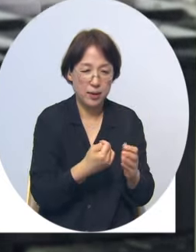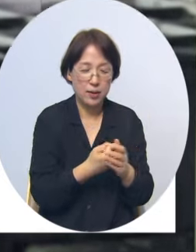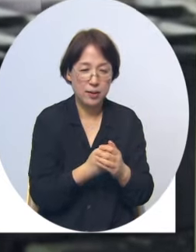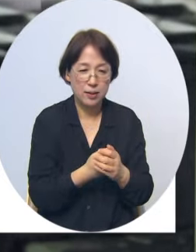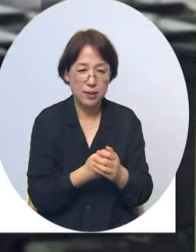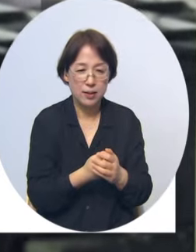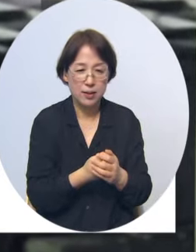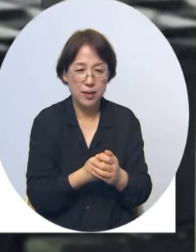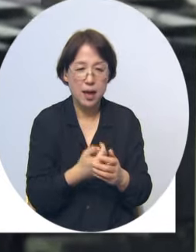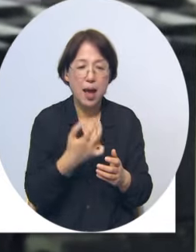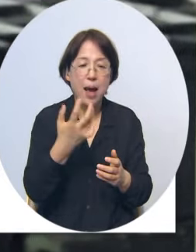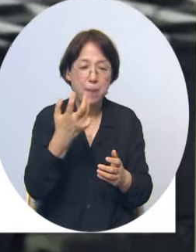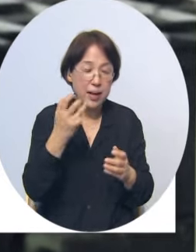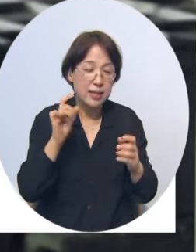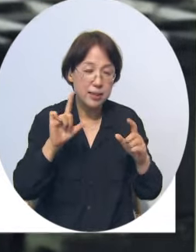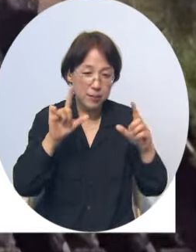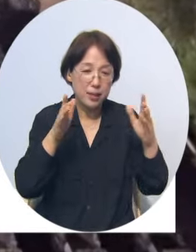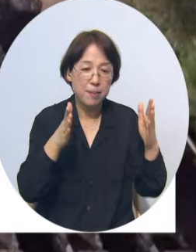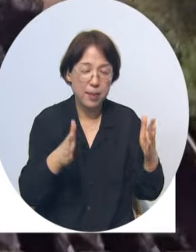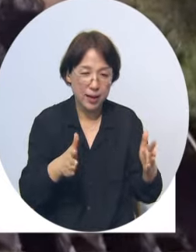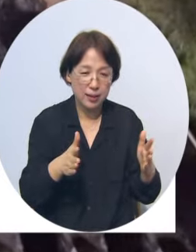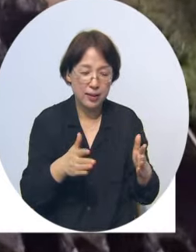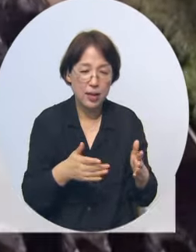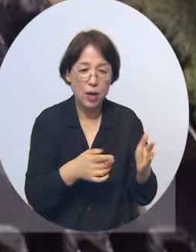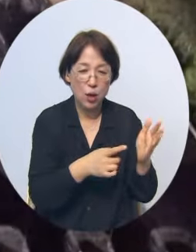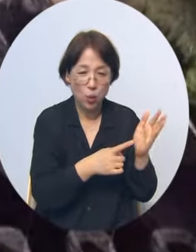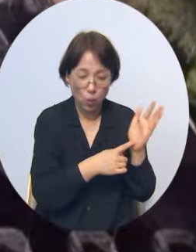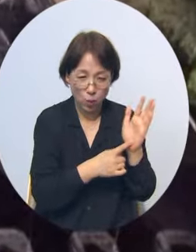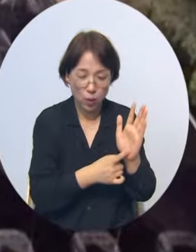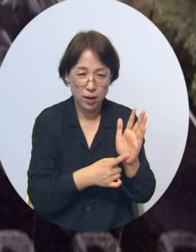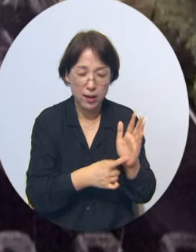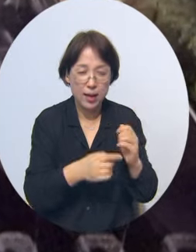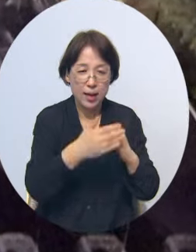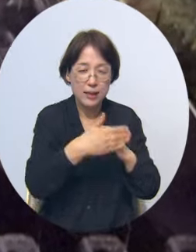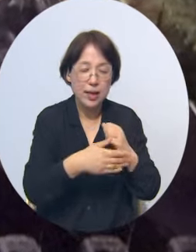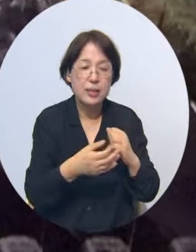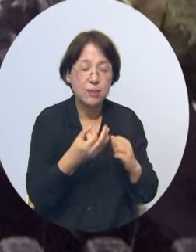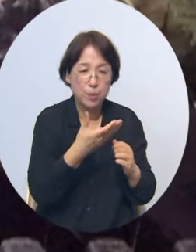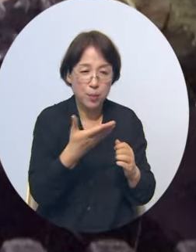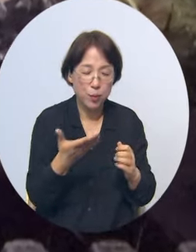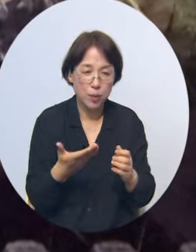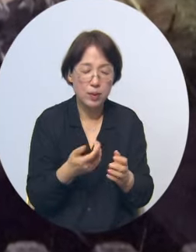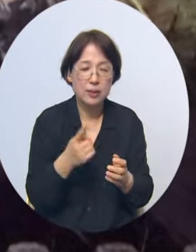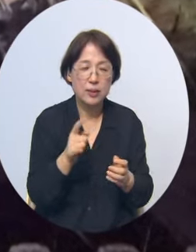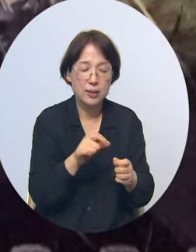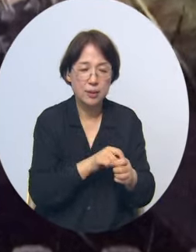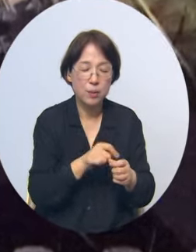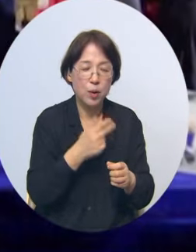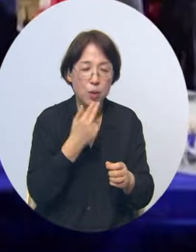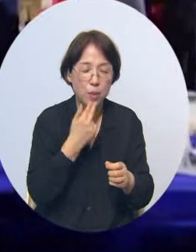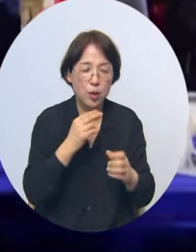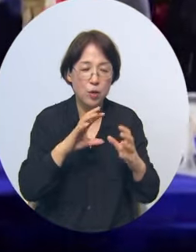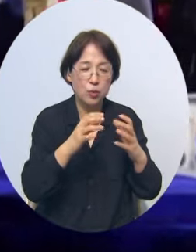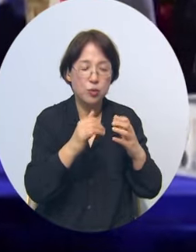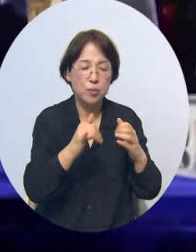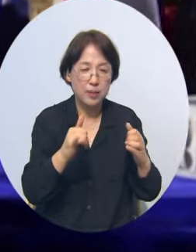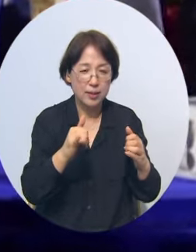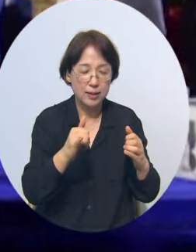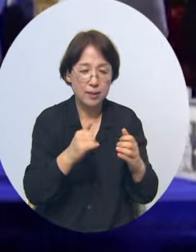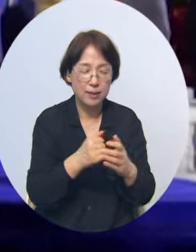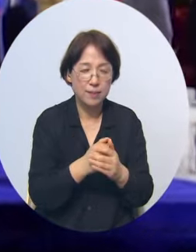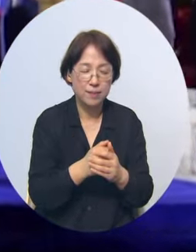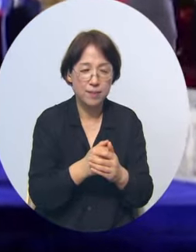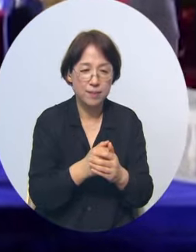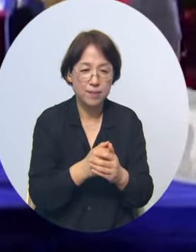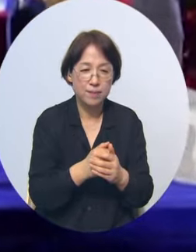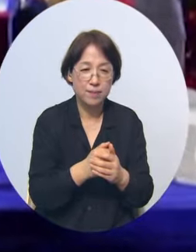참석 이후 80여일 만입니다 다만 사진만 공개됐을뿐 별다른 언급은 없었는데 주민 반응을 의식해 선전